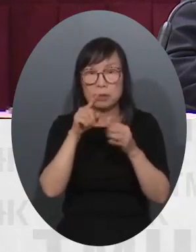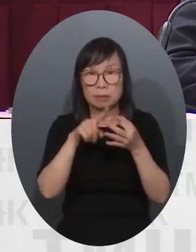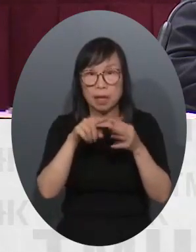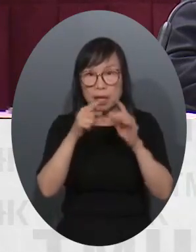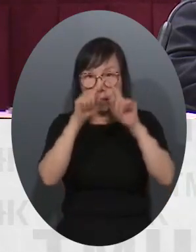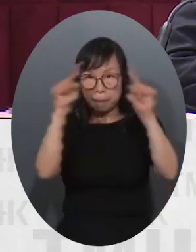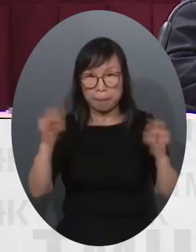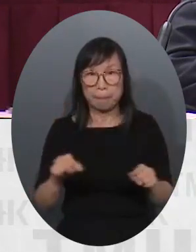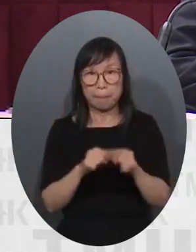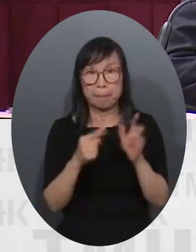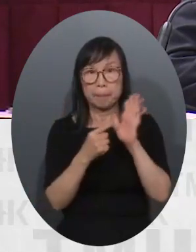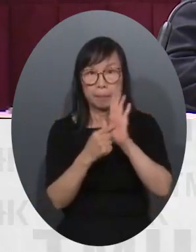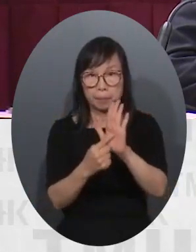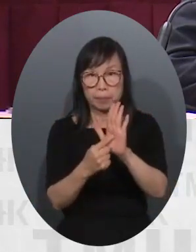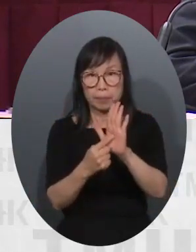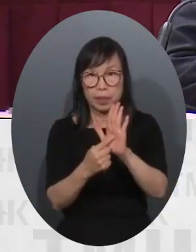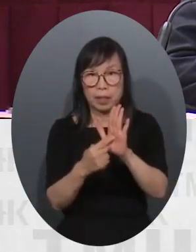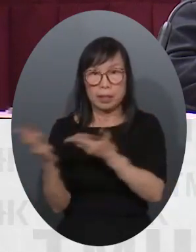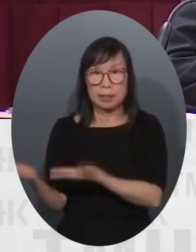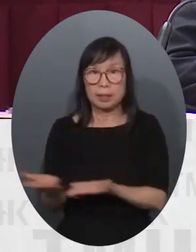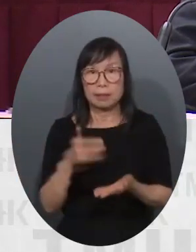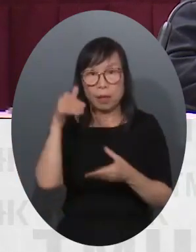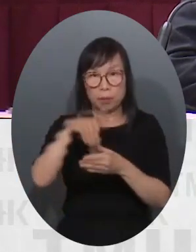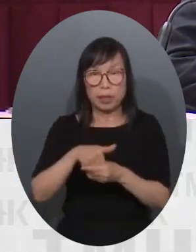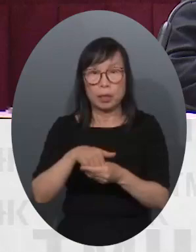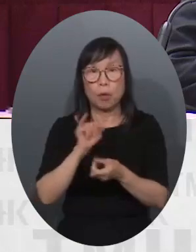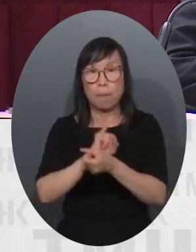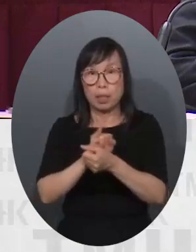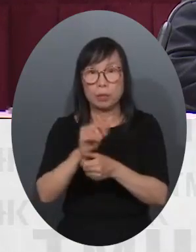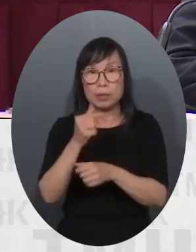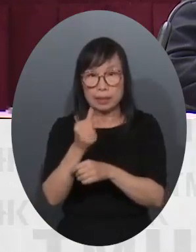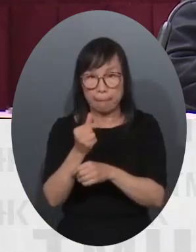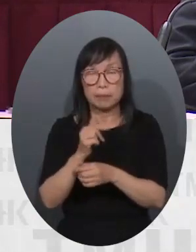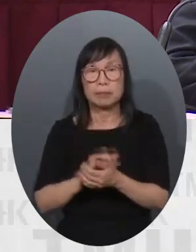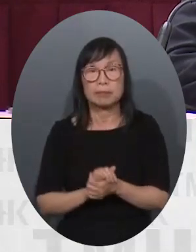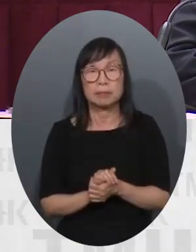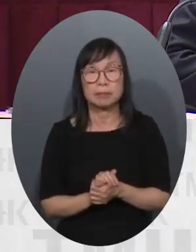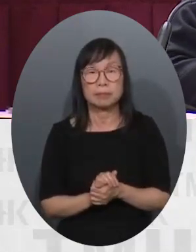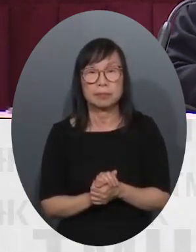已經顯示在屏幕上，請投票，你有十秒時間進行投票。